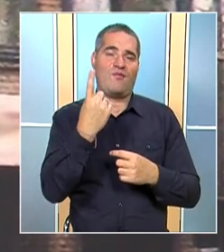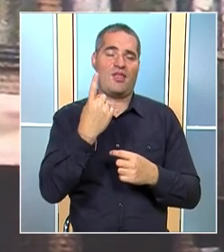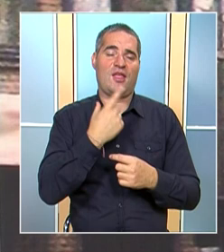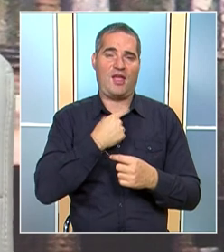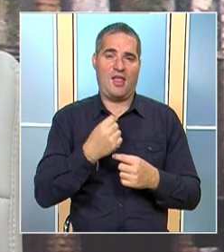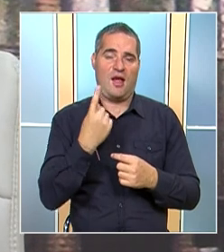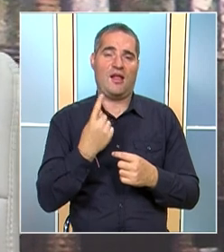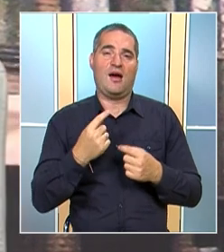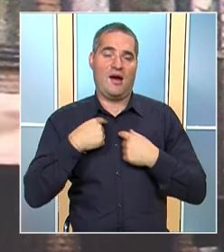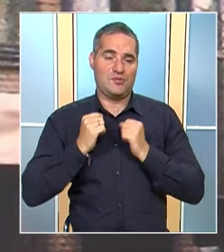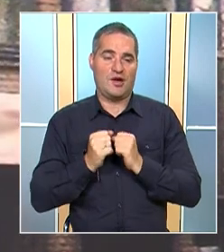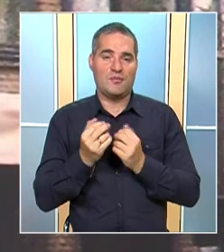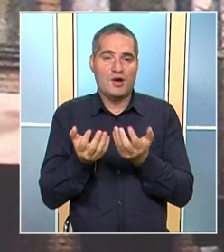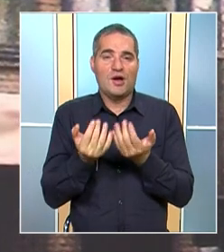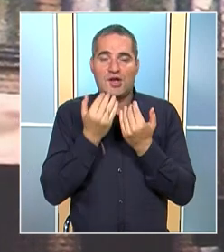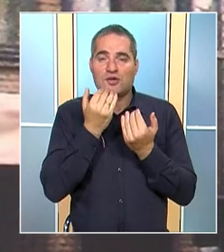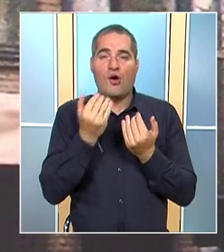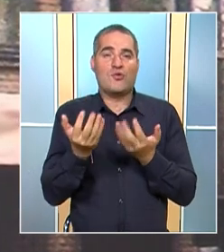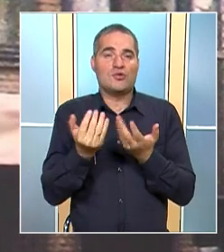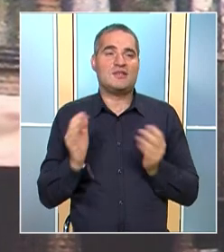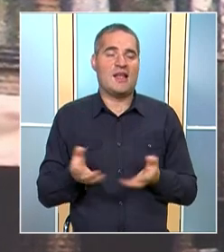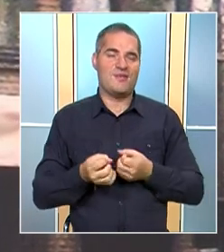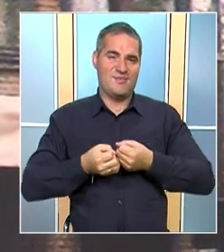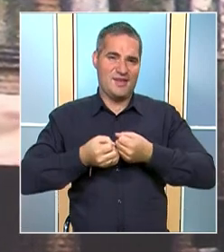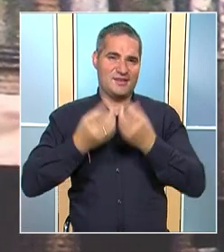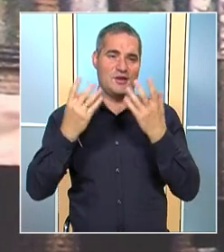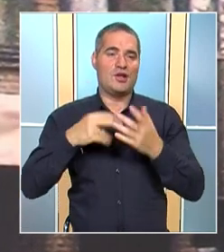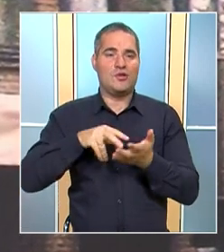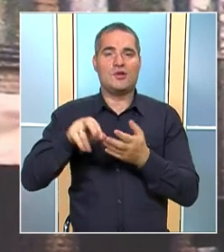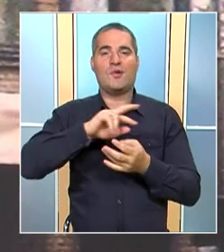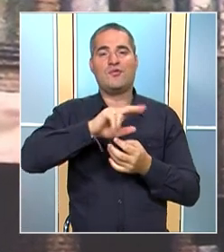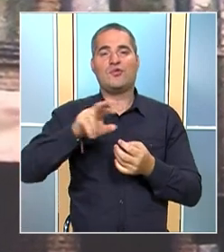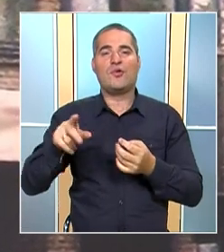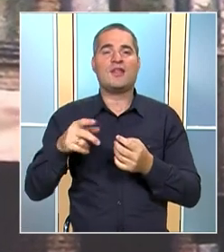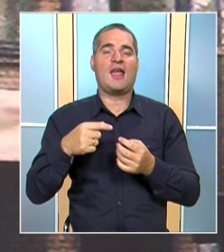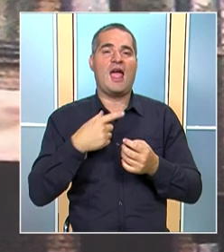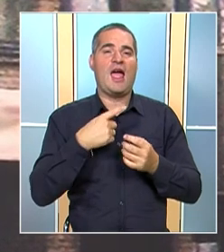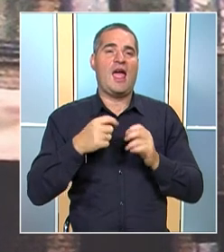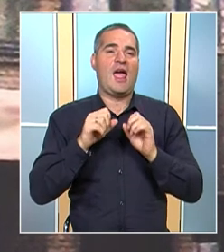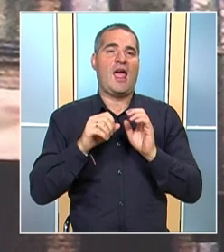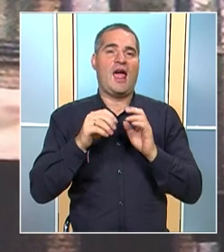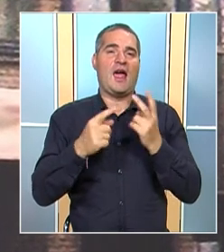мисля, аз очаквам, че скоро ще станем известни и ще отиваме в много канали.